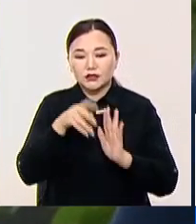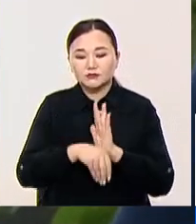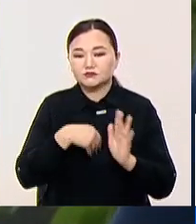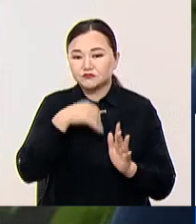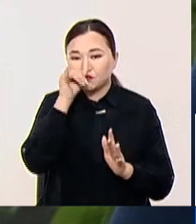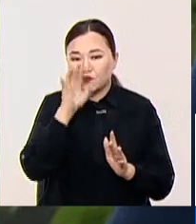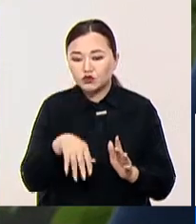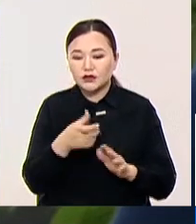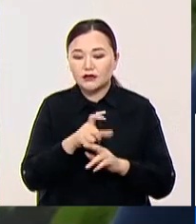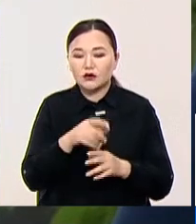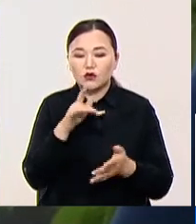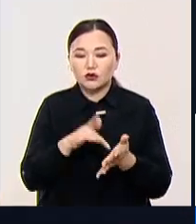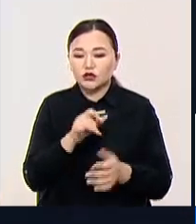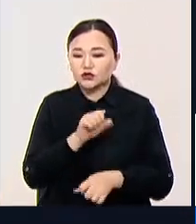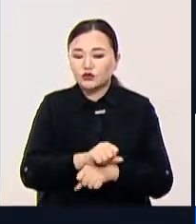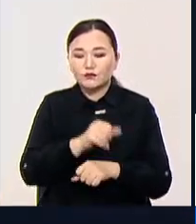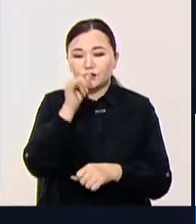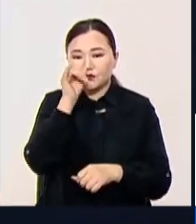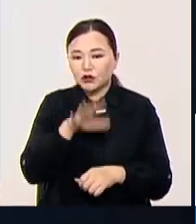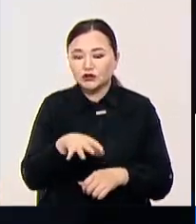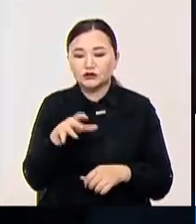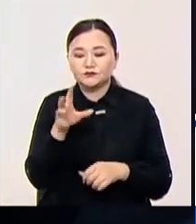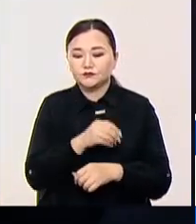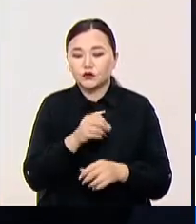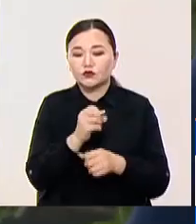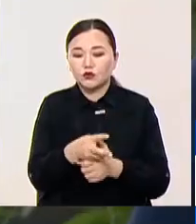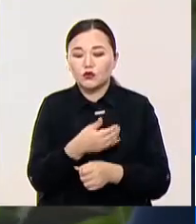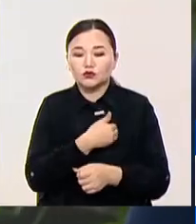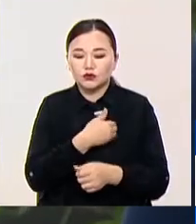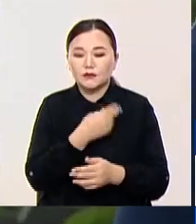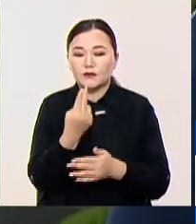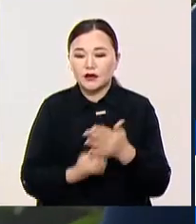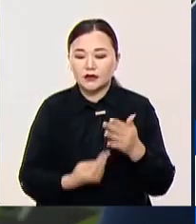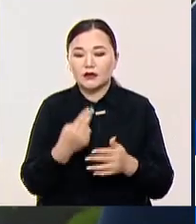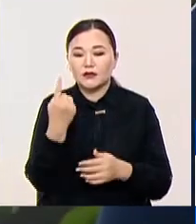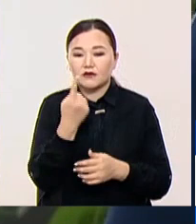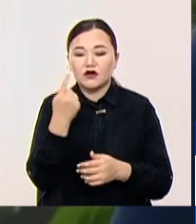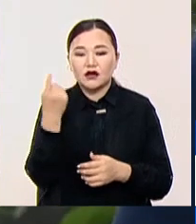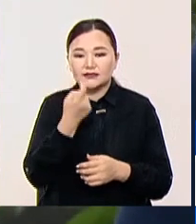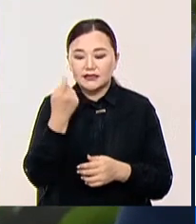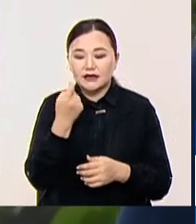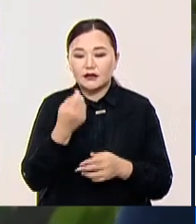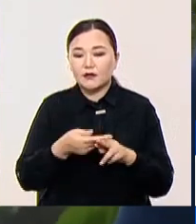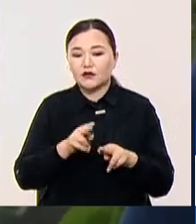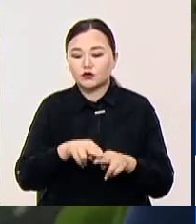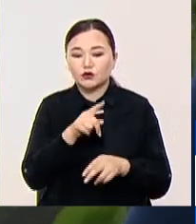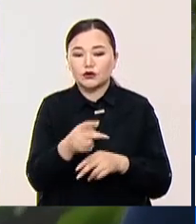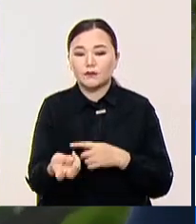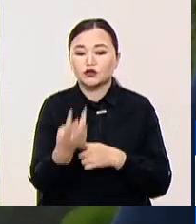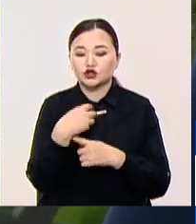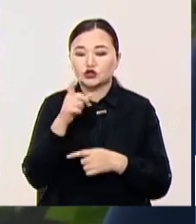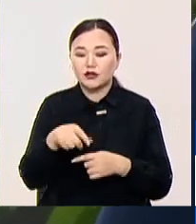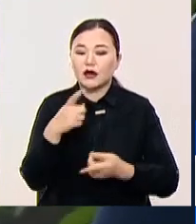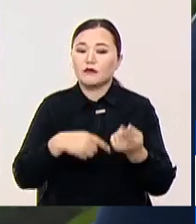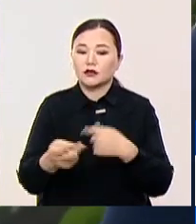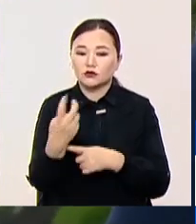Бұл қалалардың бағасы тоқтамайды. Кенеттен шығарсаңдар, ұтылатын бірінші пәтер берушілер. Өйткені ол келетін адам қайтып